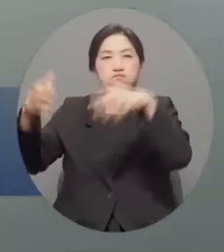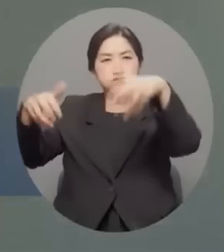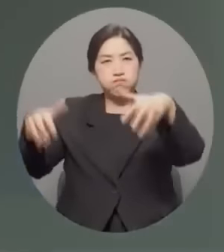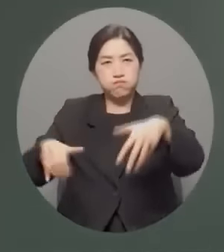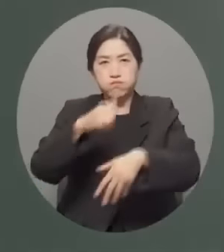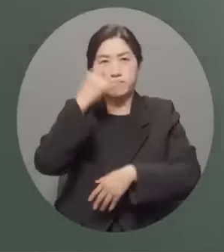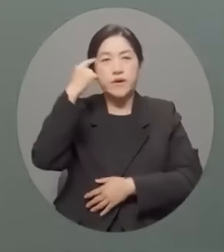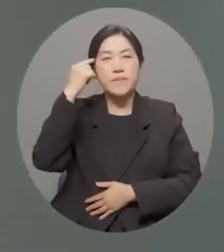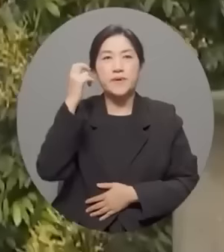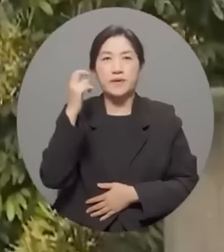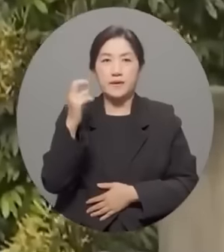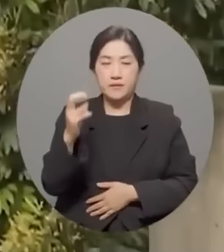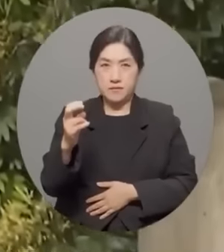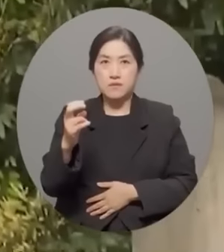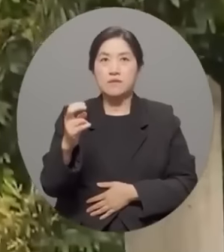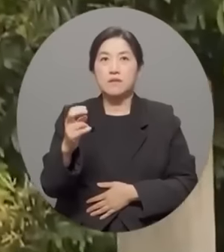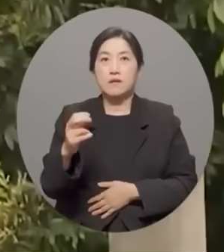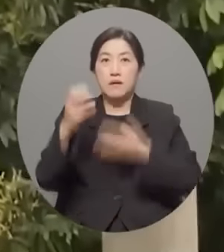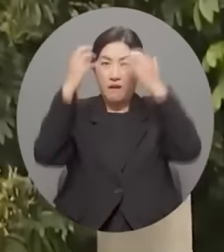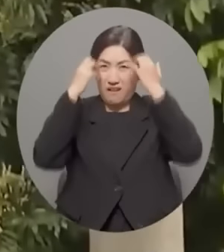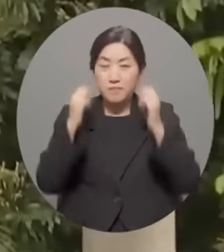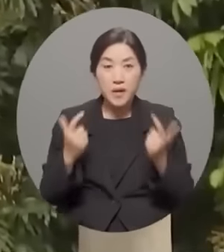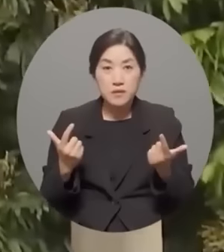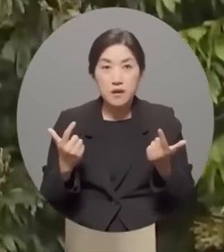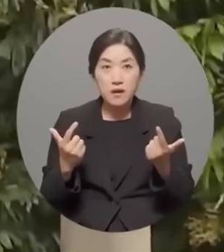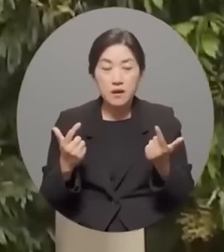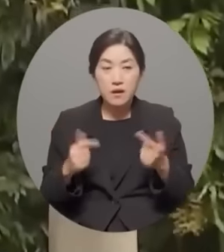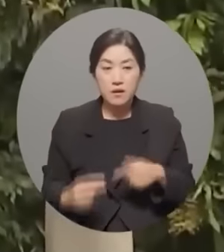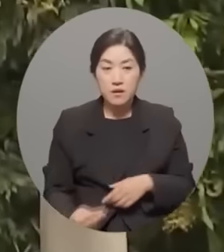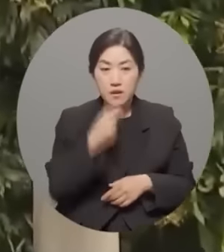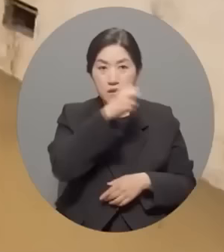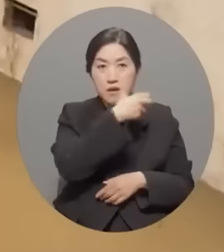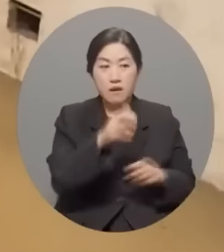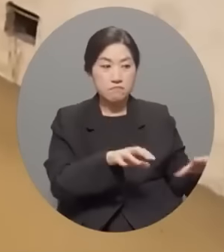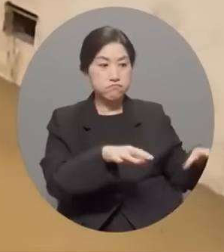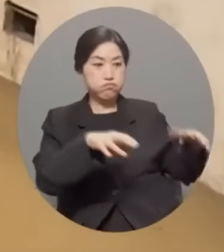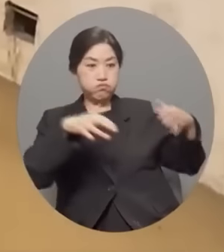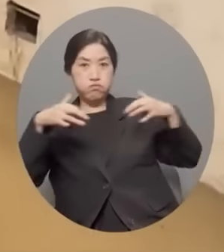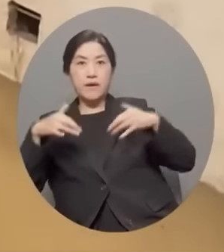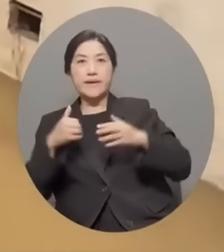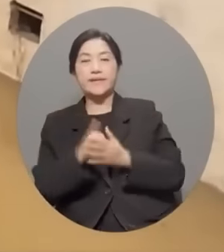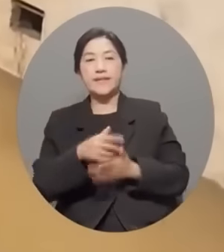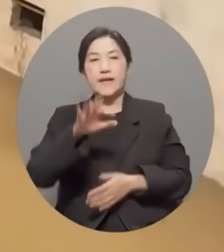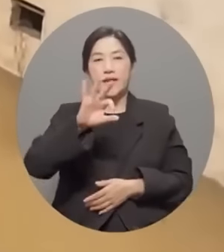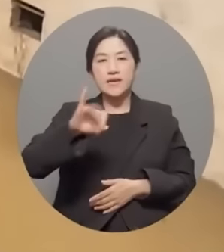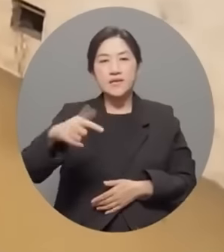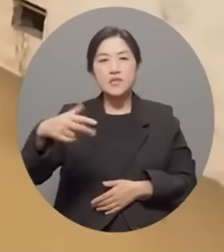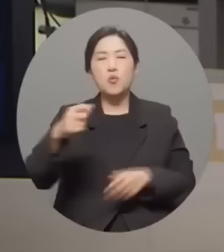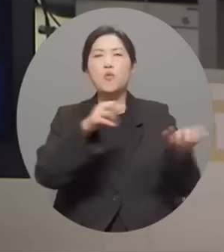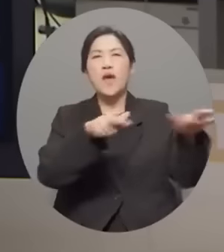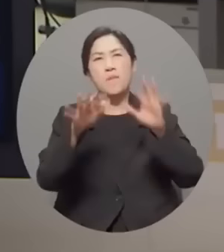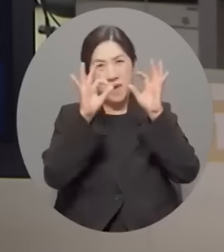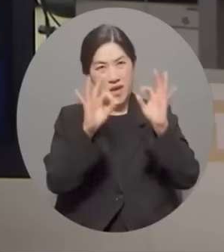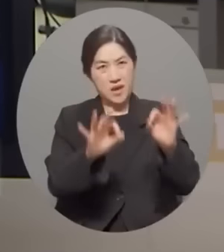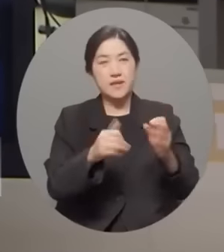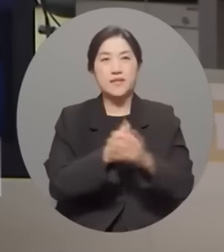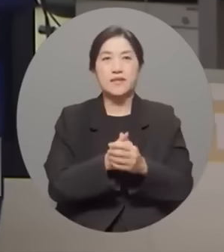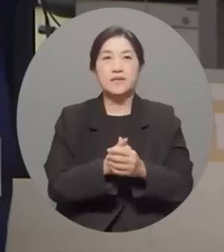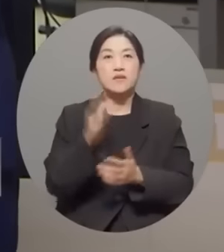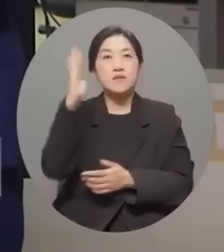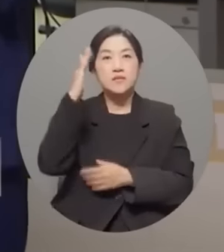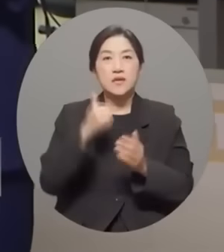보입니다. 한여름도 아닌데 대기의 강이 범람한 이유, 인도양을 봐야 합니다. 이것은